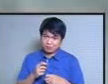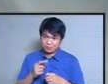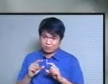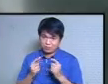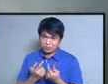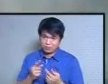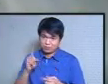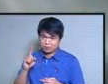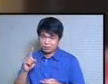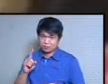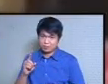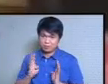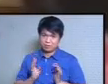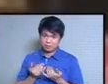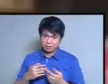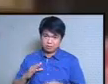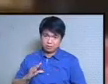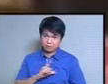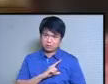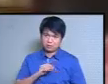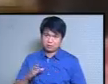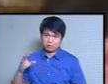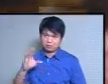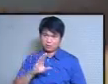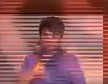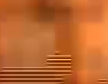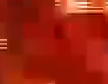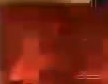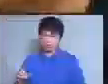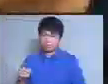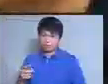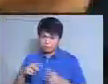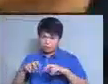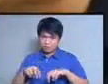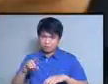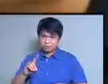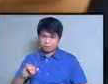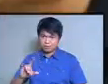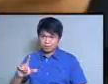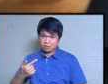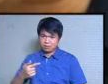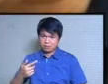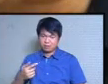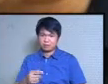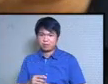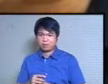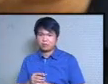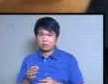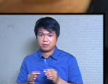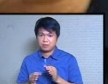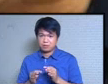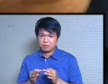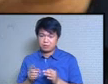kagawad sa Bacoor. Pinatawag na siya ng DILG para maimbestigahan. Ipatatawag ko agad yung kagawad. Kung gusto ng